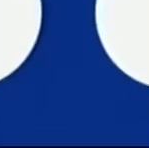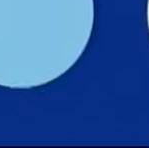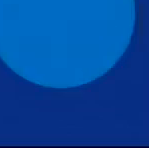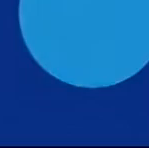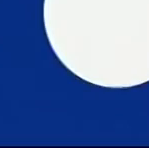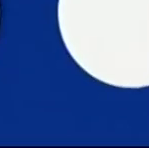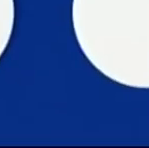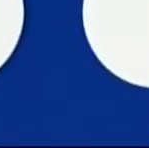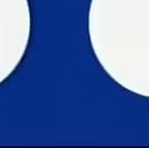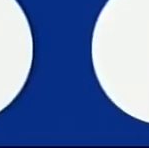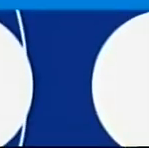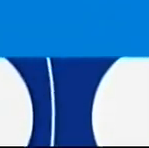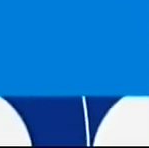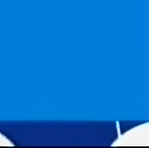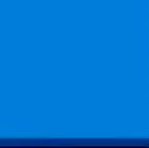Музика